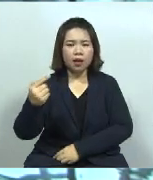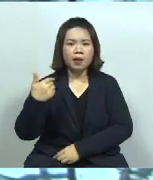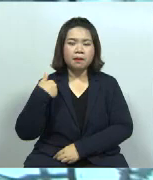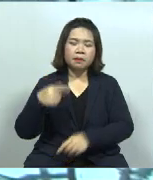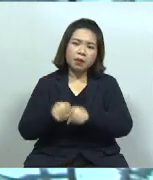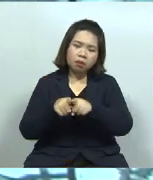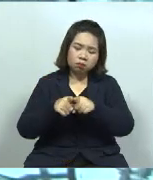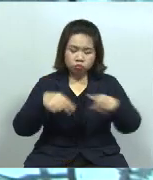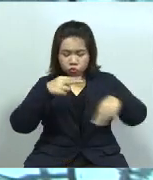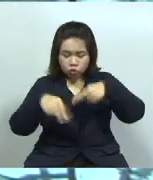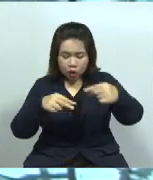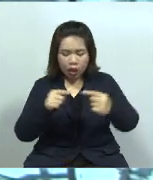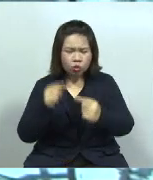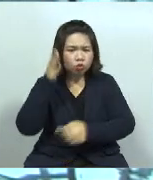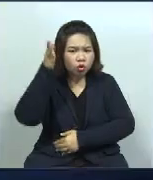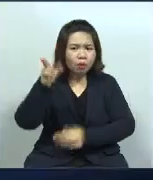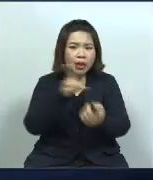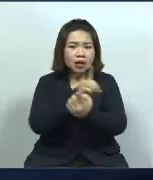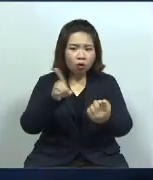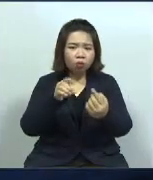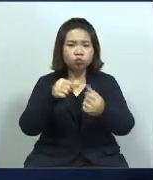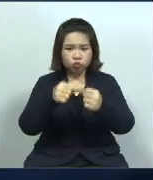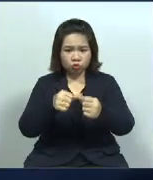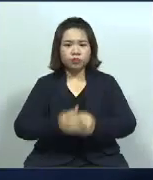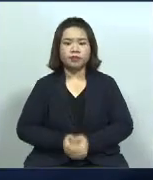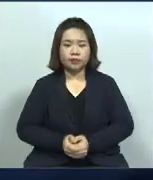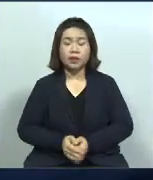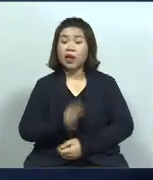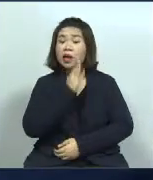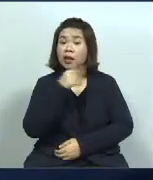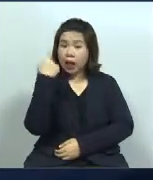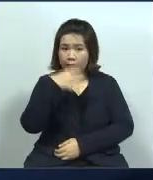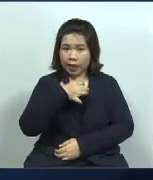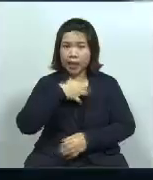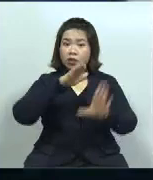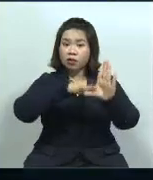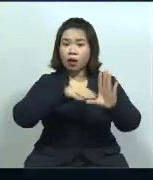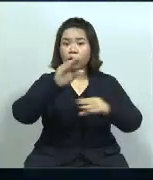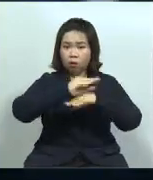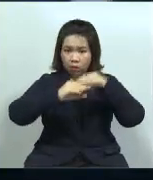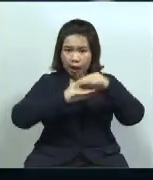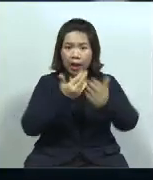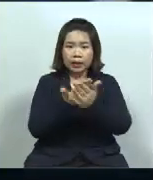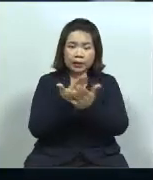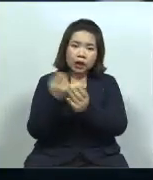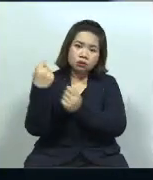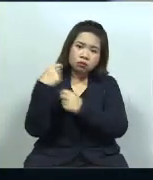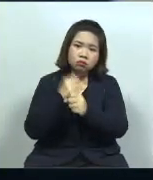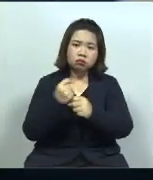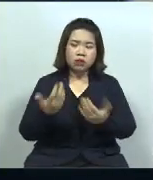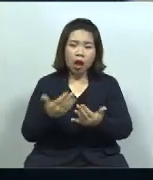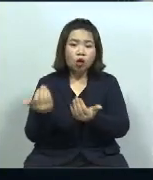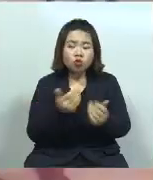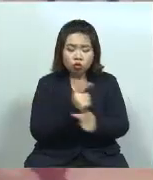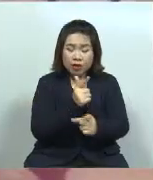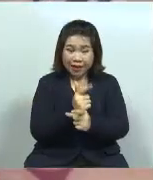เป็นผู้ดูแลสังคมต่อไป สำหรับผู้ที่สนใจจะลงทะเบียนเข้าร่วมโครงการเพื่อขอรับเงินอุดหนุนเพื่อการเลี้ยงดูเด็